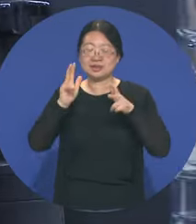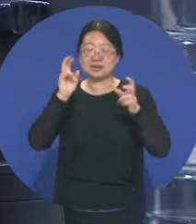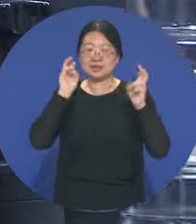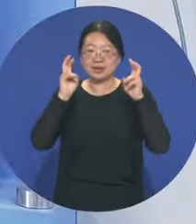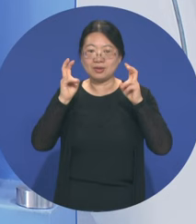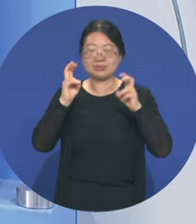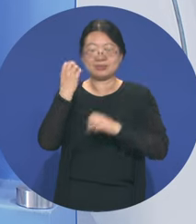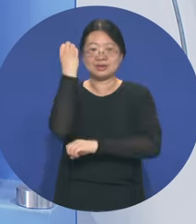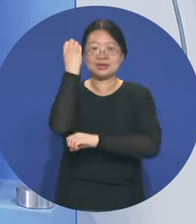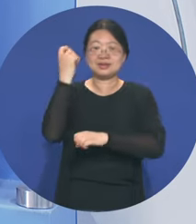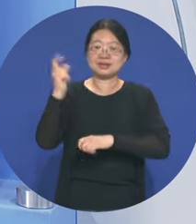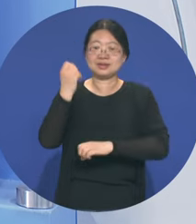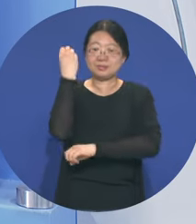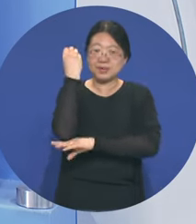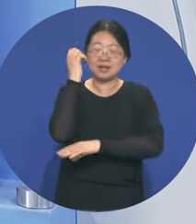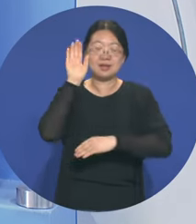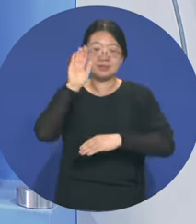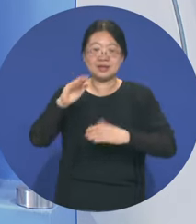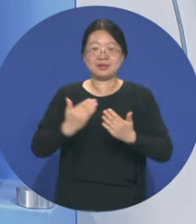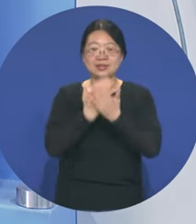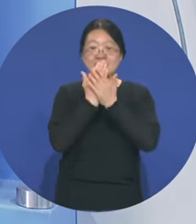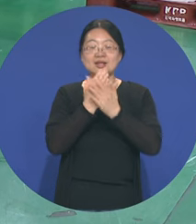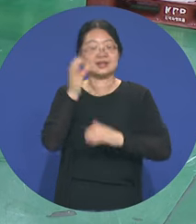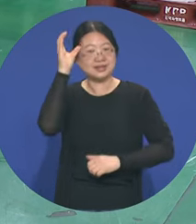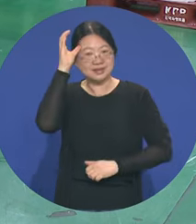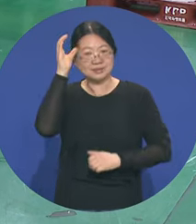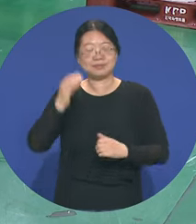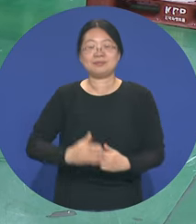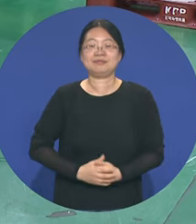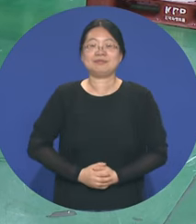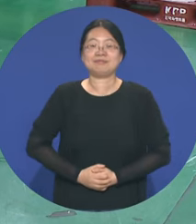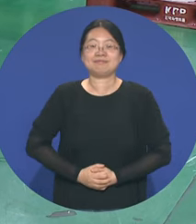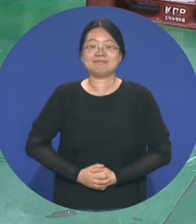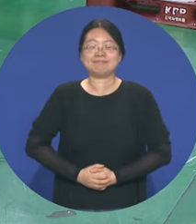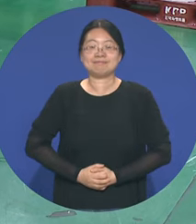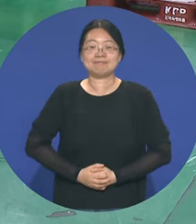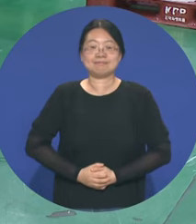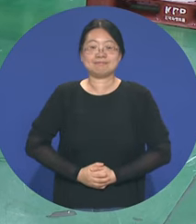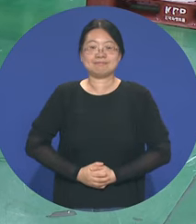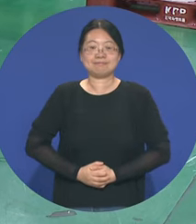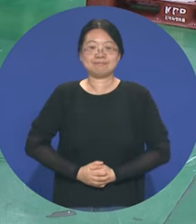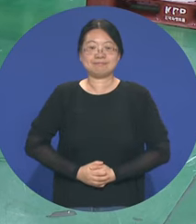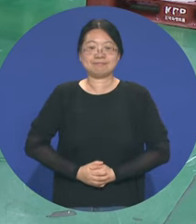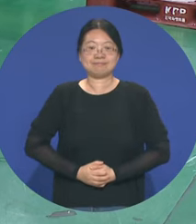튼튼히 뿌리 내리고 미래를 열어나가길 기대해봅니다. GTV 뉴스 이슬비입니다.